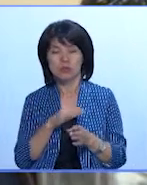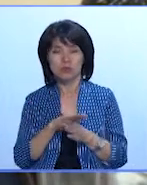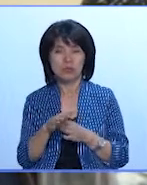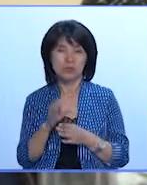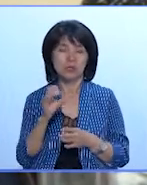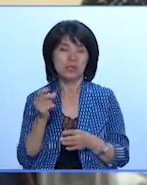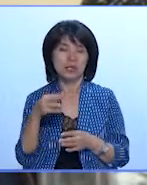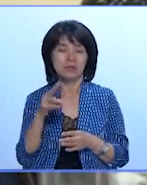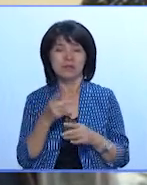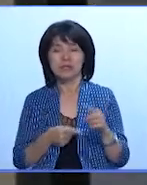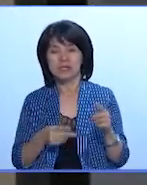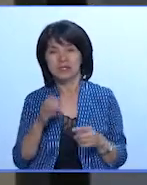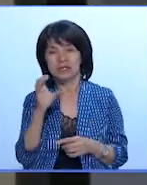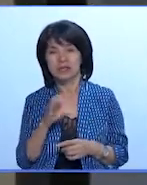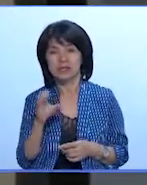сентября